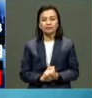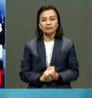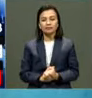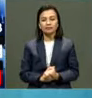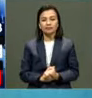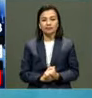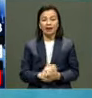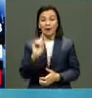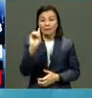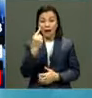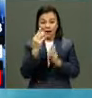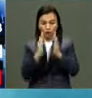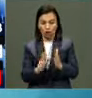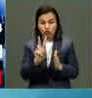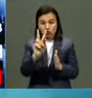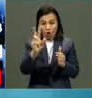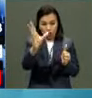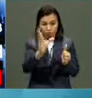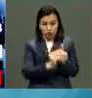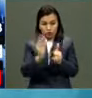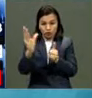และก็ตามแต่เพื่อเป็นทางการก็มารายงานในวันนี้เพราะว่ายอดมาสะสมในวันนี้นะครับส่วนรายที่เป็นรายใหม่2